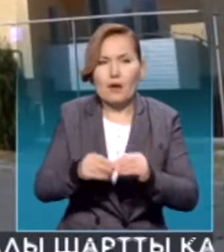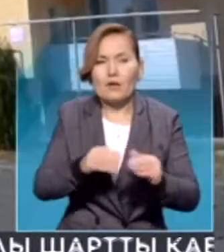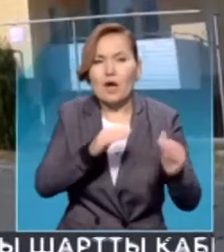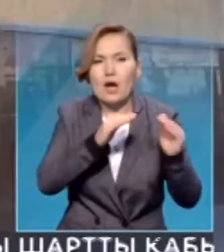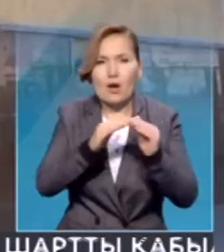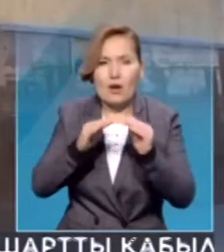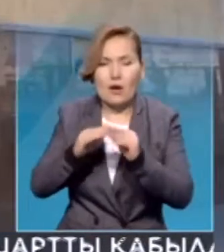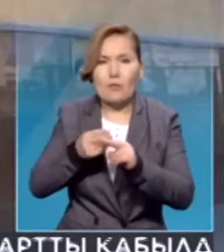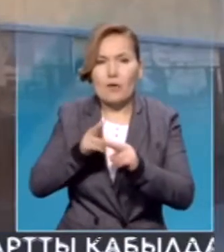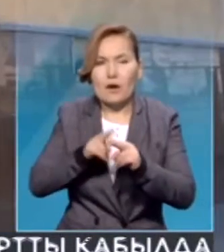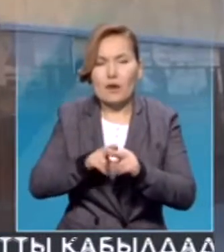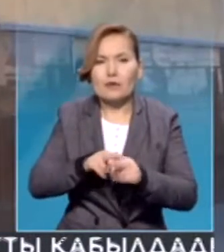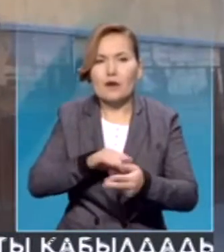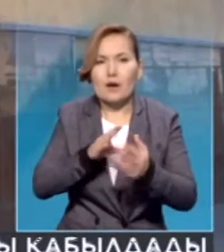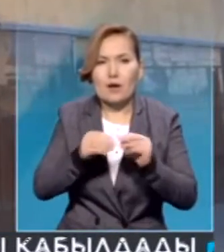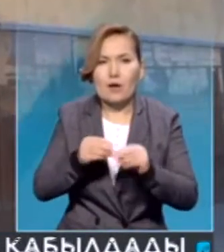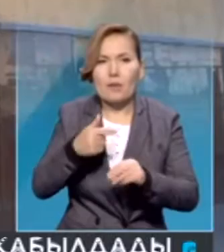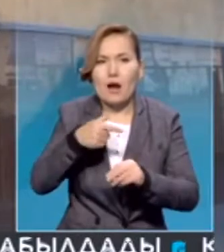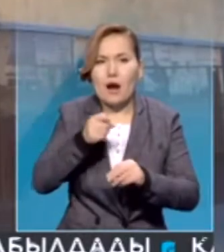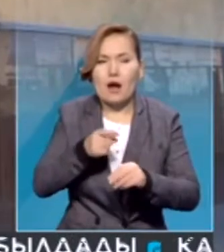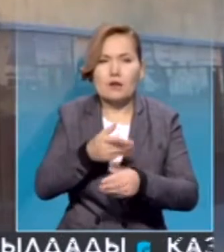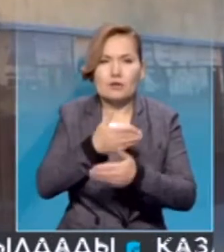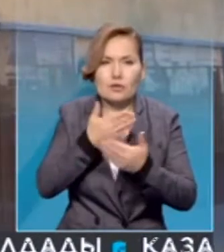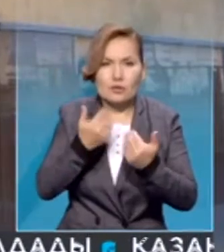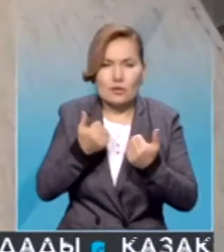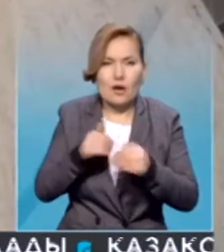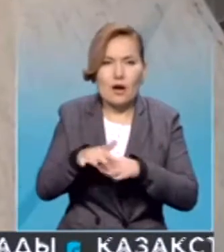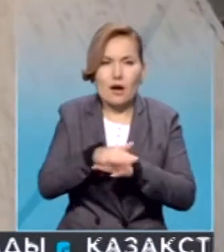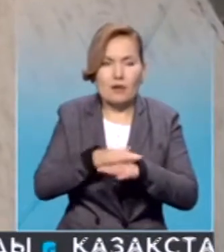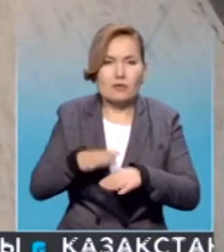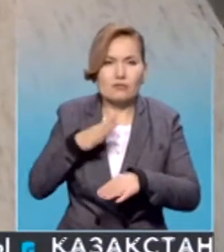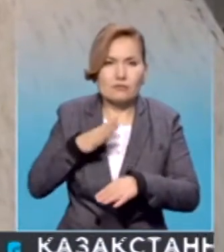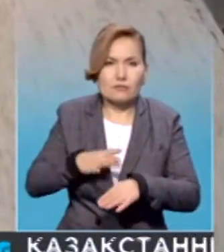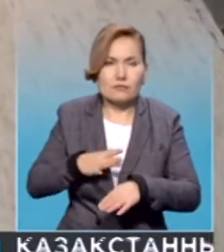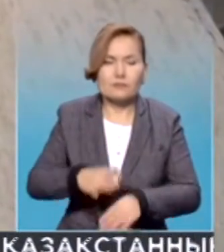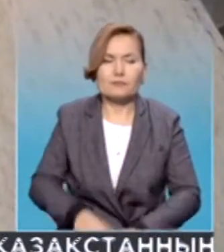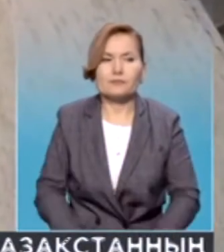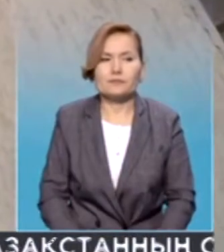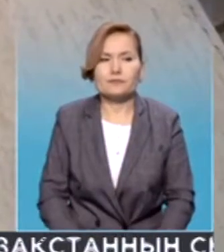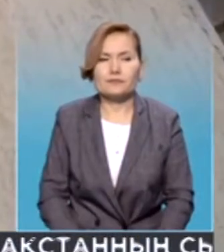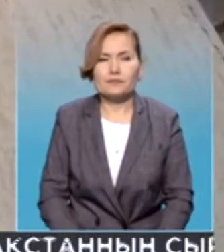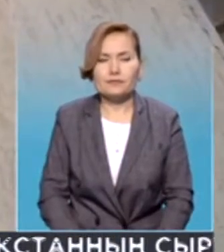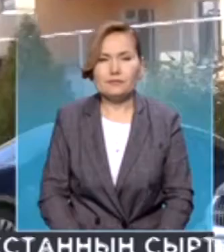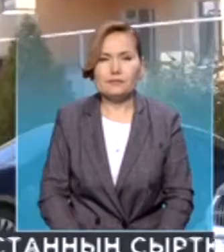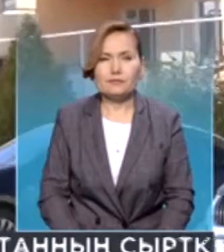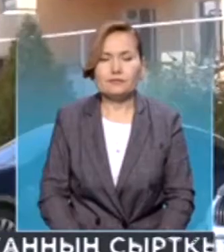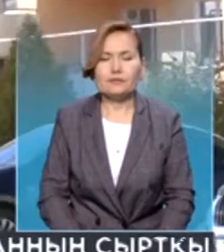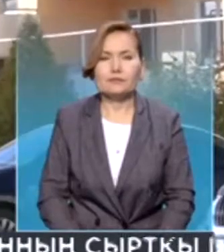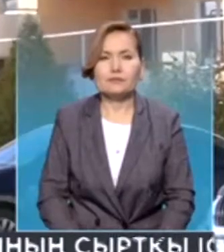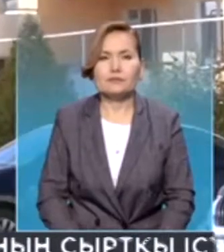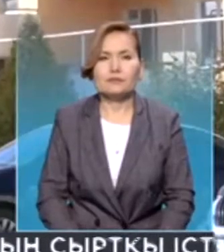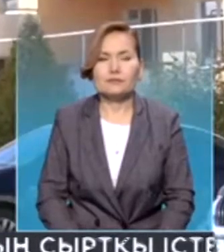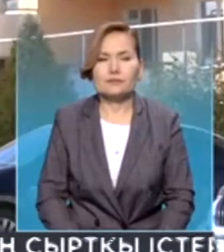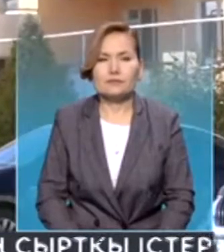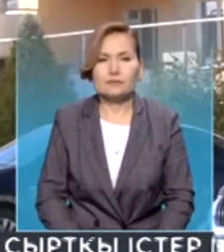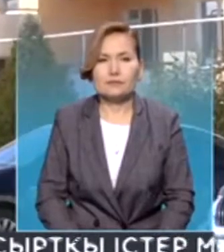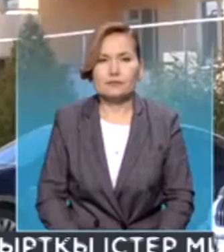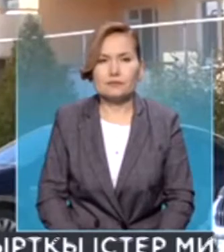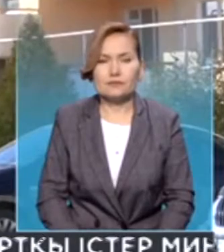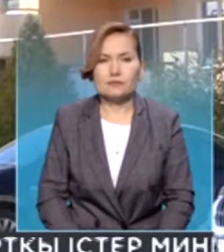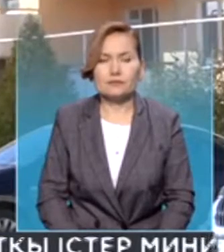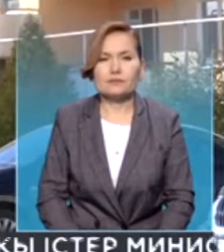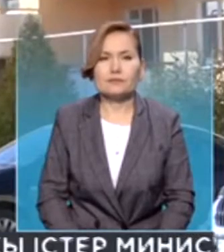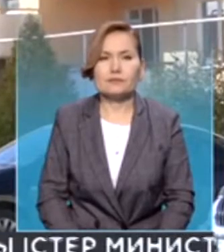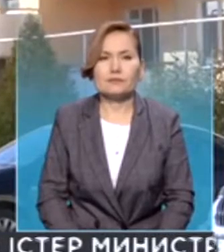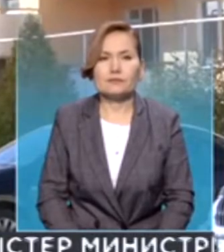тургун үйлөрдөгү абоненттерди көгүлдүр отунсуз отурууга мажбур. Кубаныш Канатулу, Ержан Жакып, Самат Оразалинов, Серик Нуртаза, Казакстан улуттук